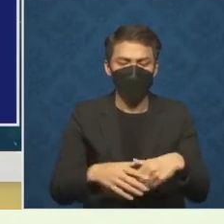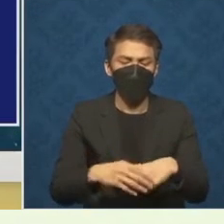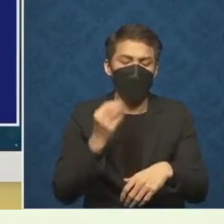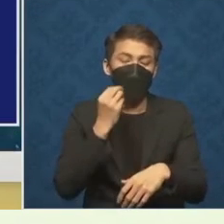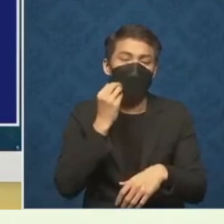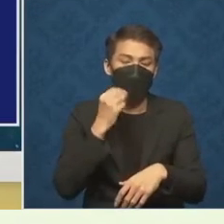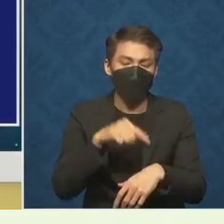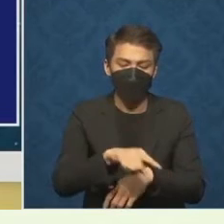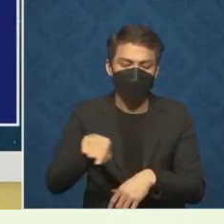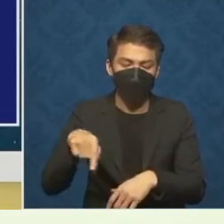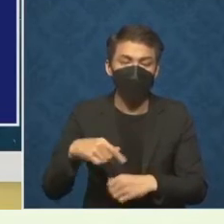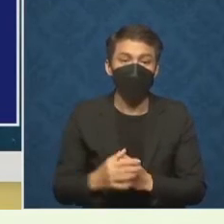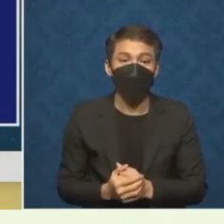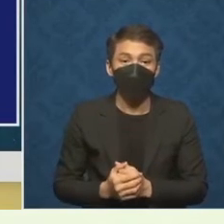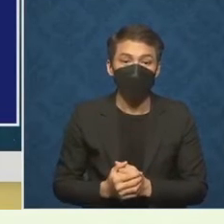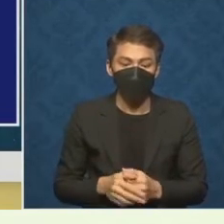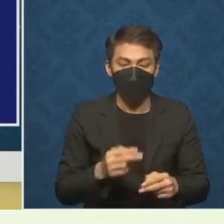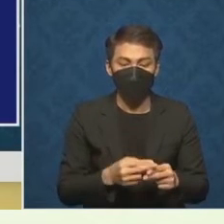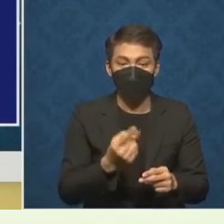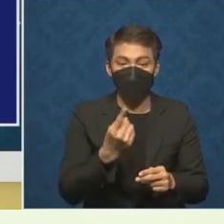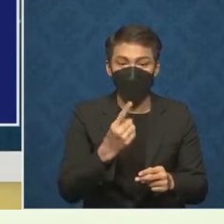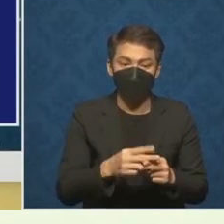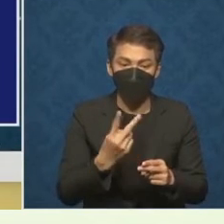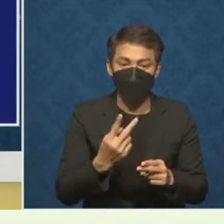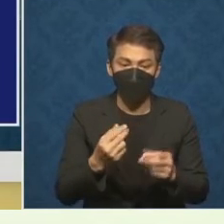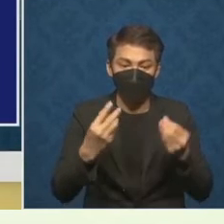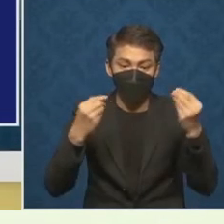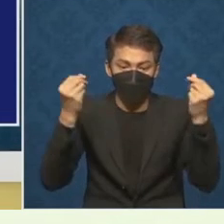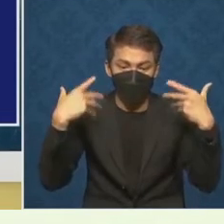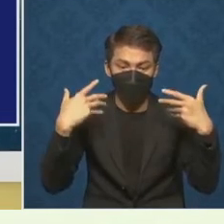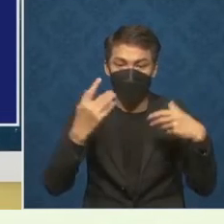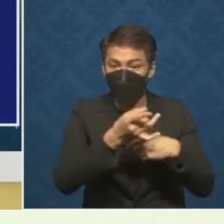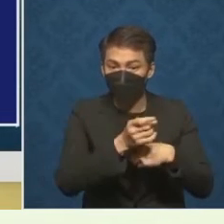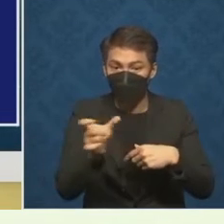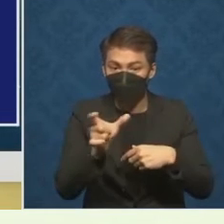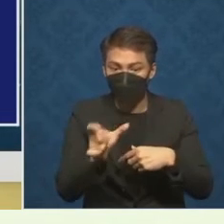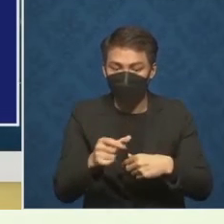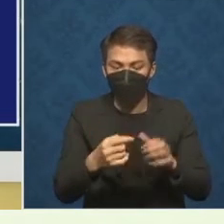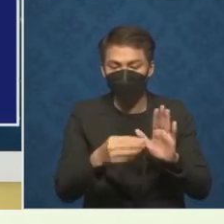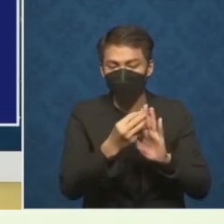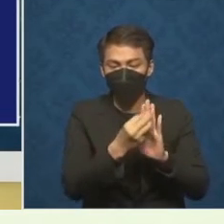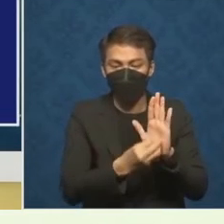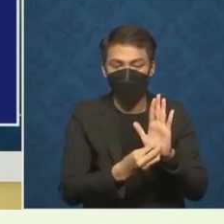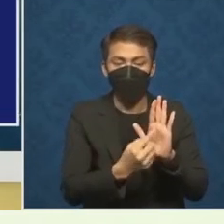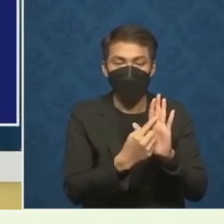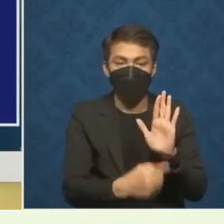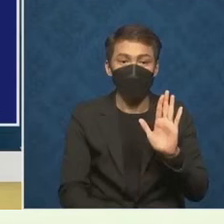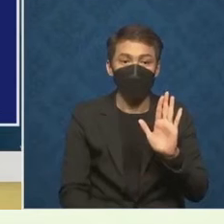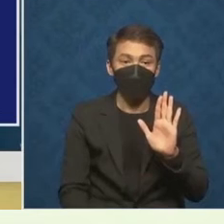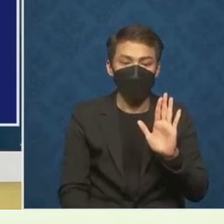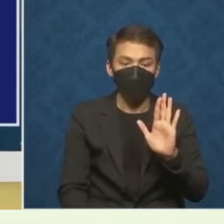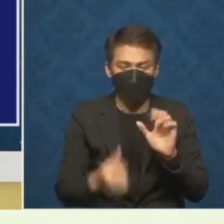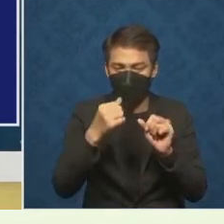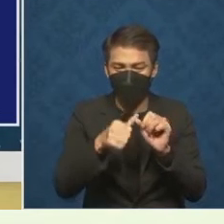นะครับชื่ออะไรเลขบัตรประจำตัวเท่าไหร่นะครับและอะไรกันผมก็จำไม่ได้นะฮ